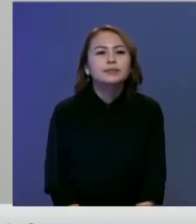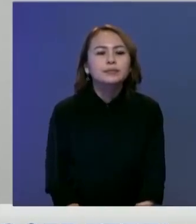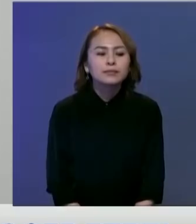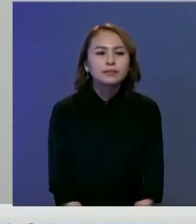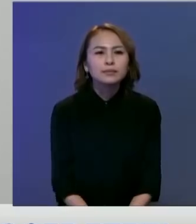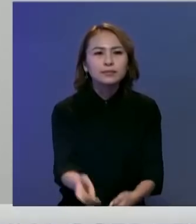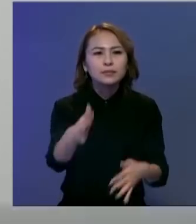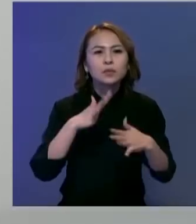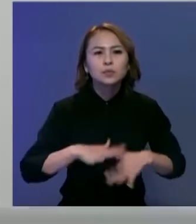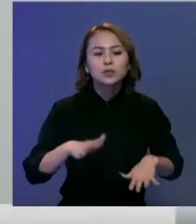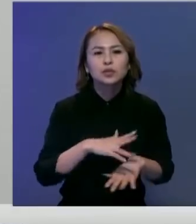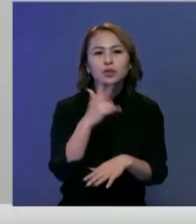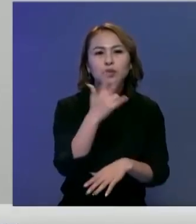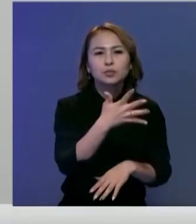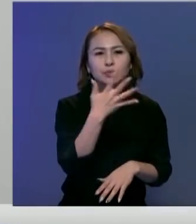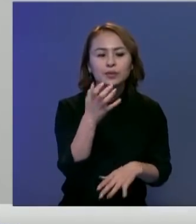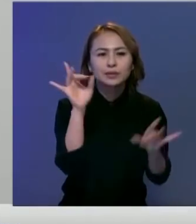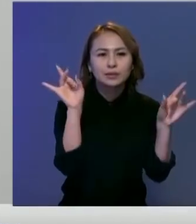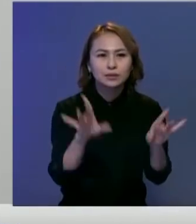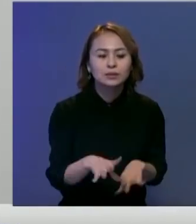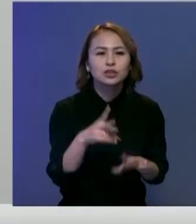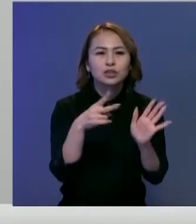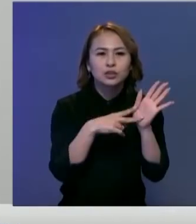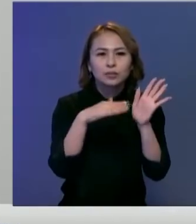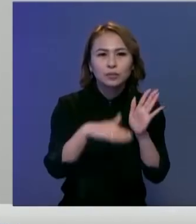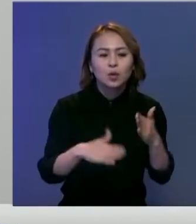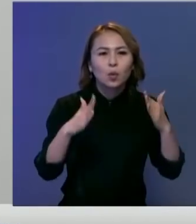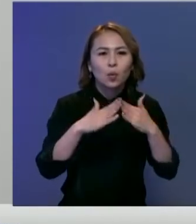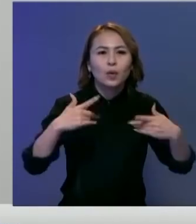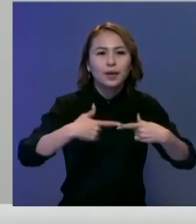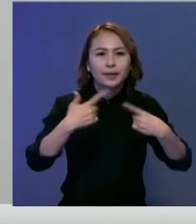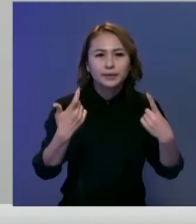Грузияда 3500 мейманхана мен 7000-ға жоқ қонағы бар.